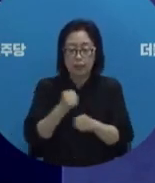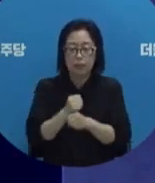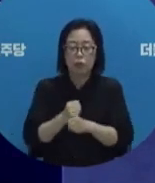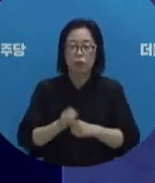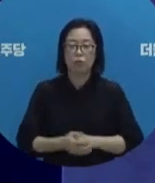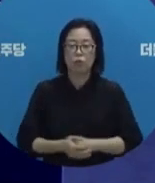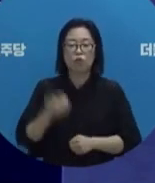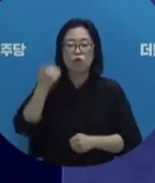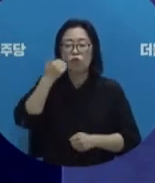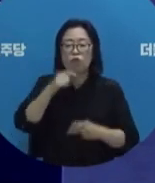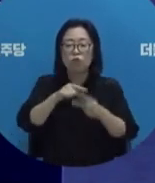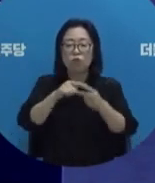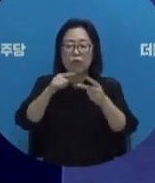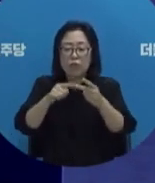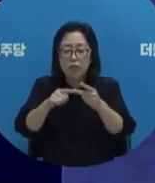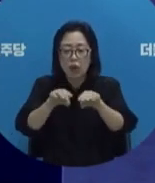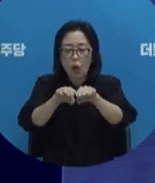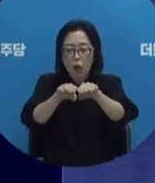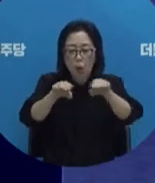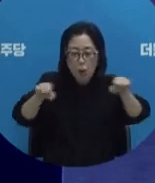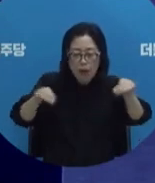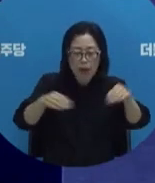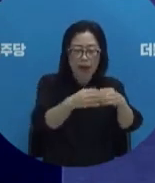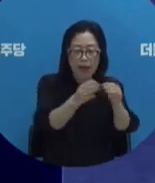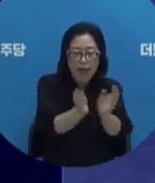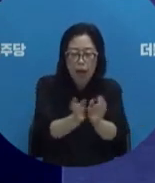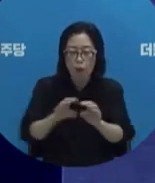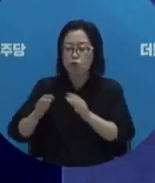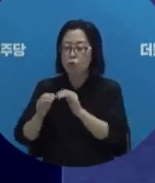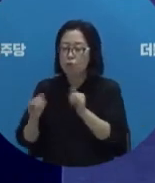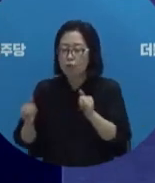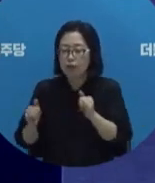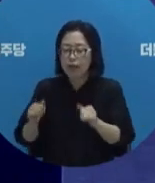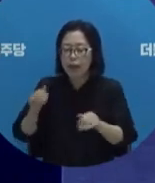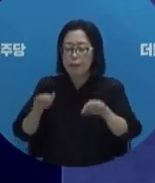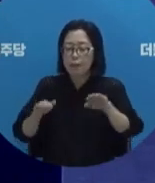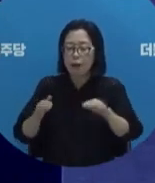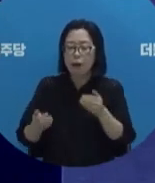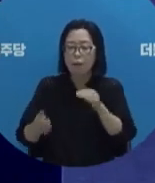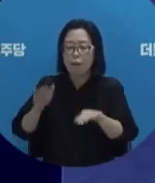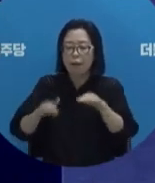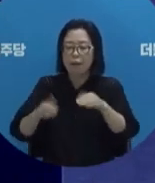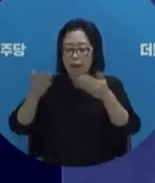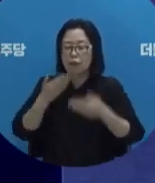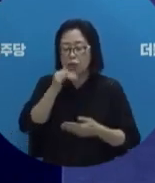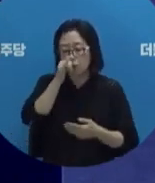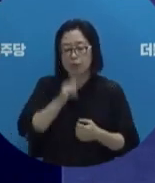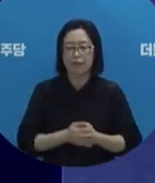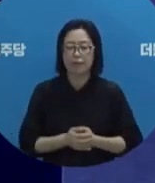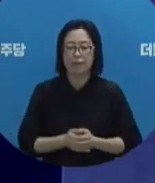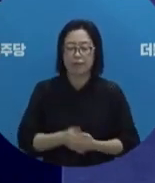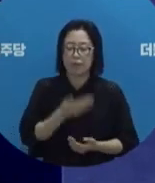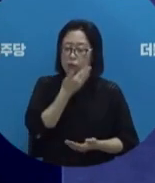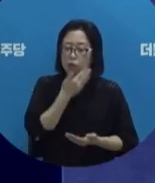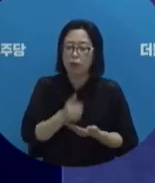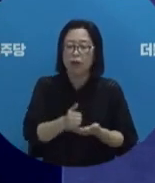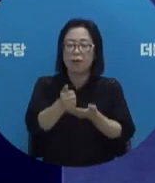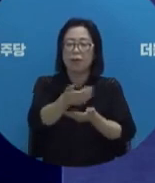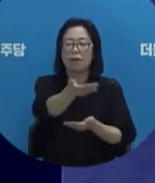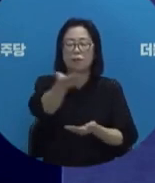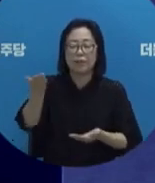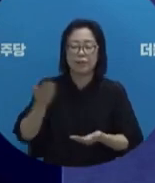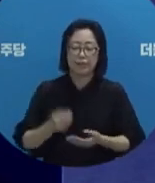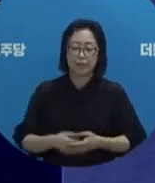누구나 공정하게 당원과 국민의 판단을 받게 될 것입니다 존경하는 중앙위원